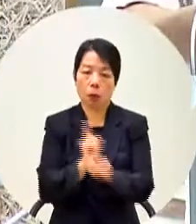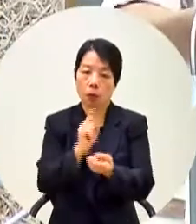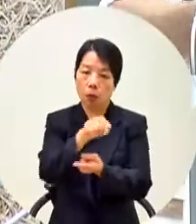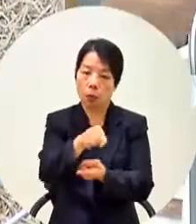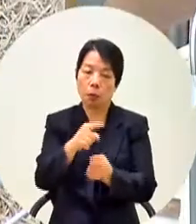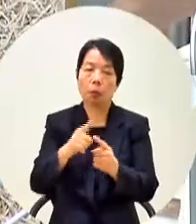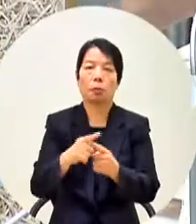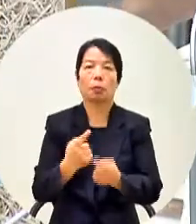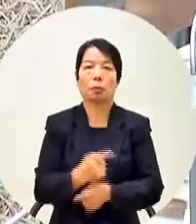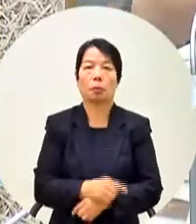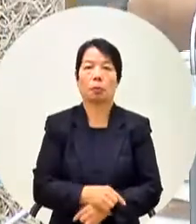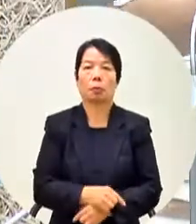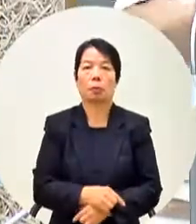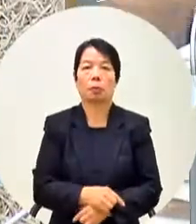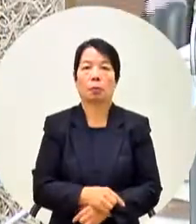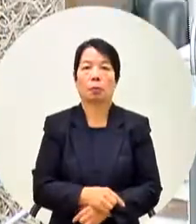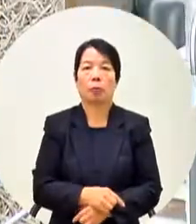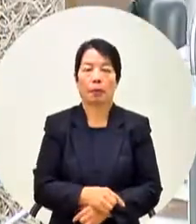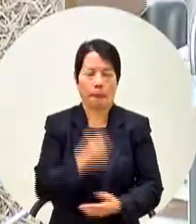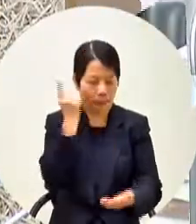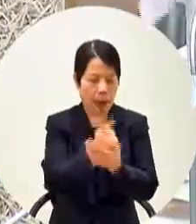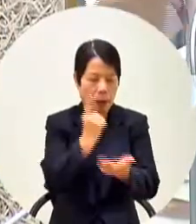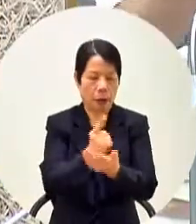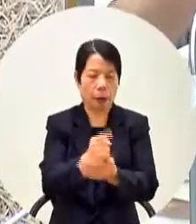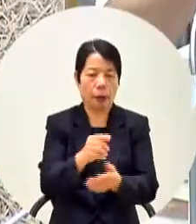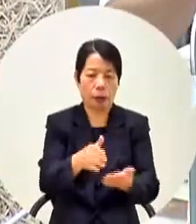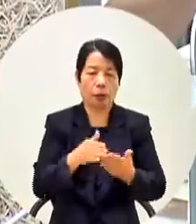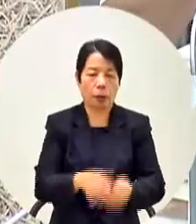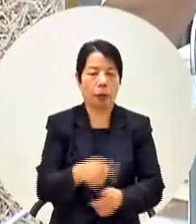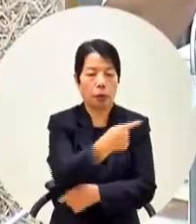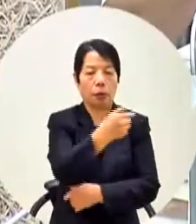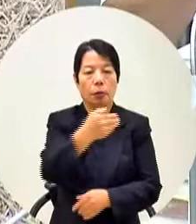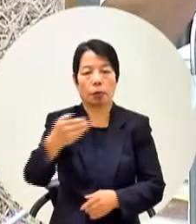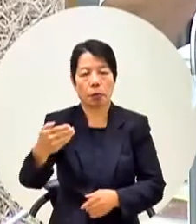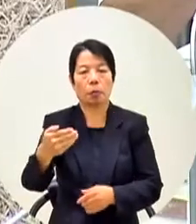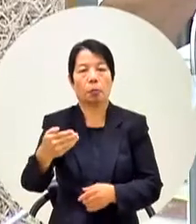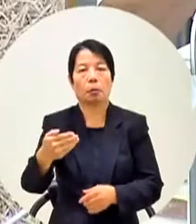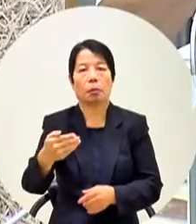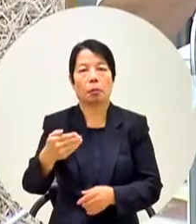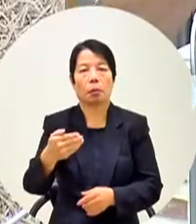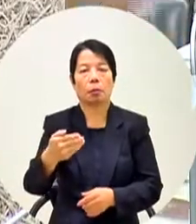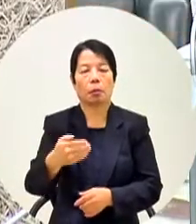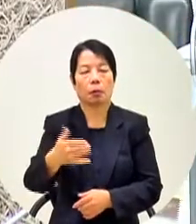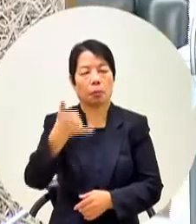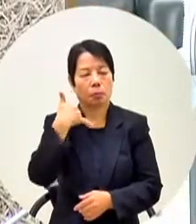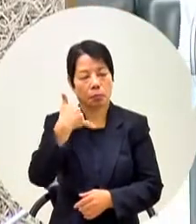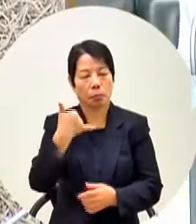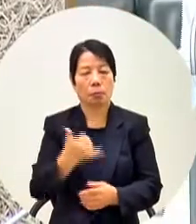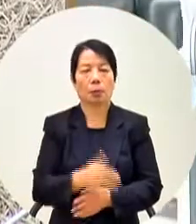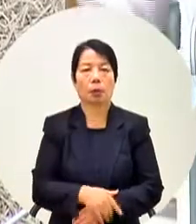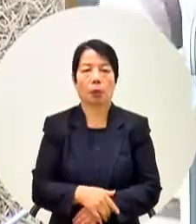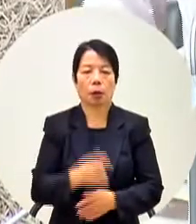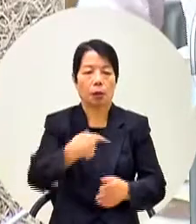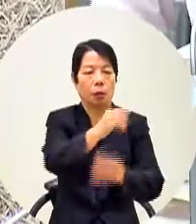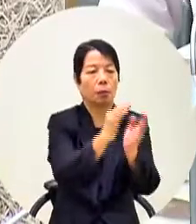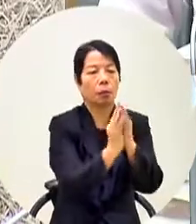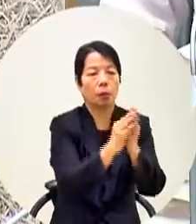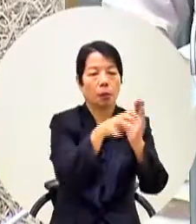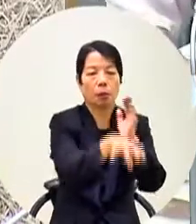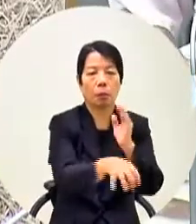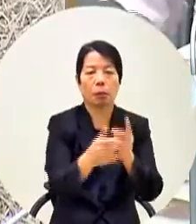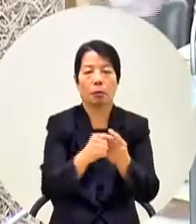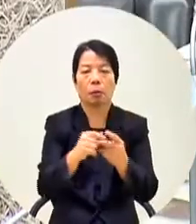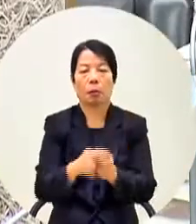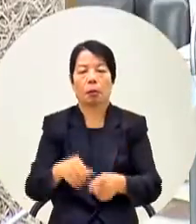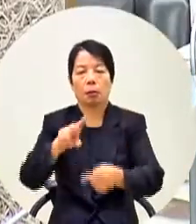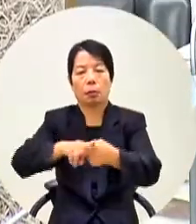呐，逐天应付1999的电话，哦，等下伫桃园，等下伫家